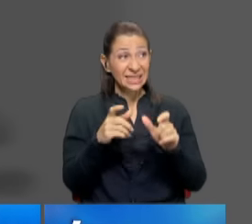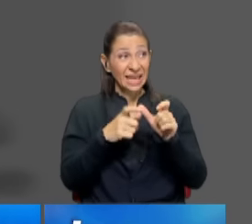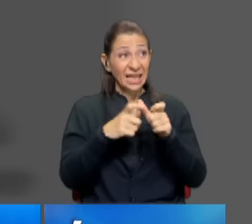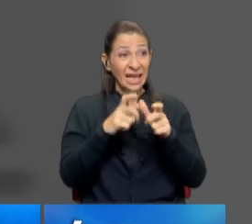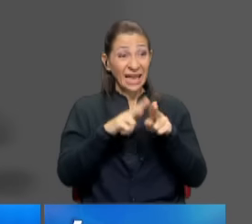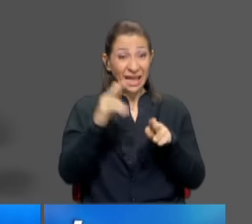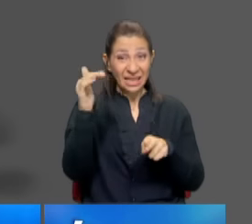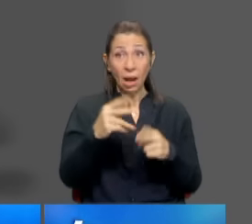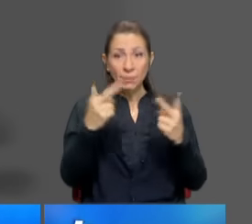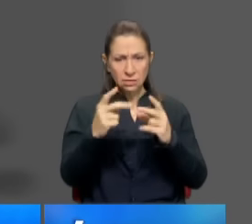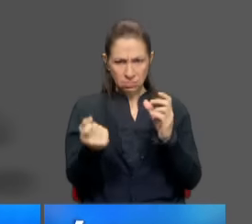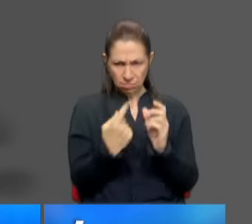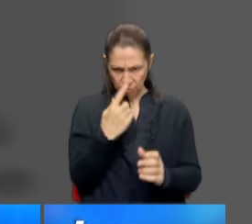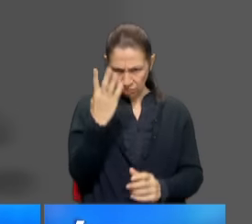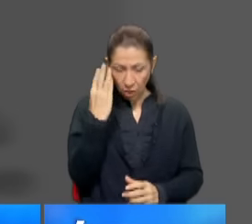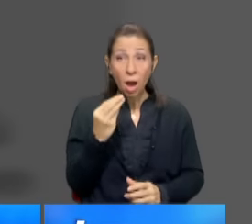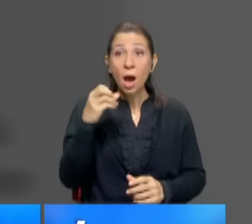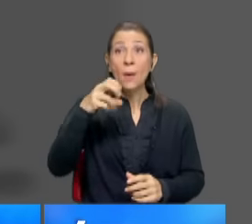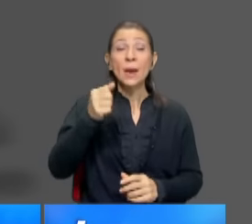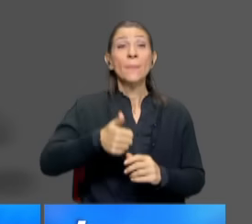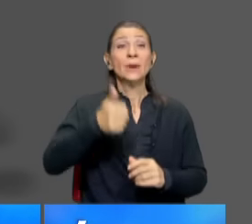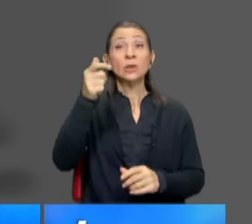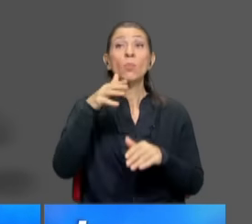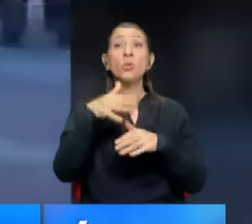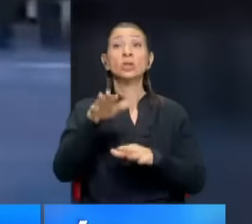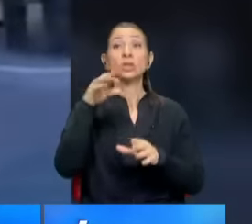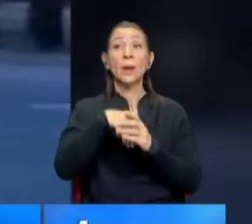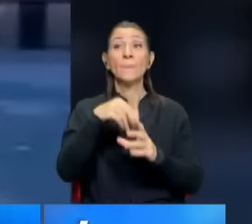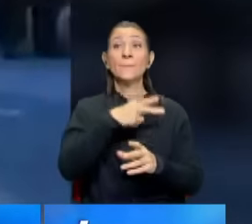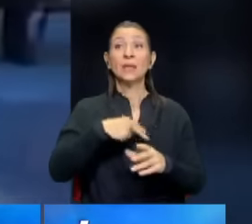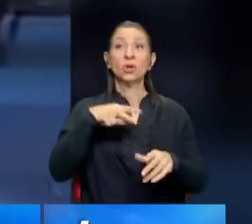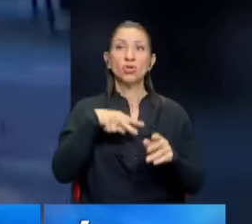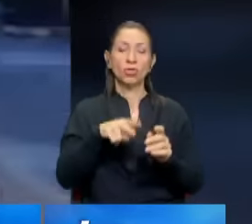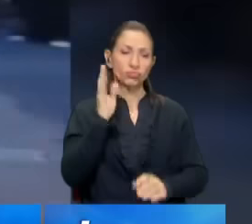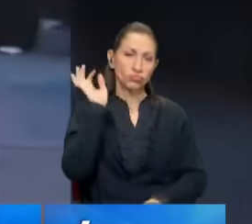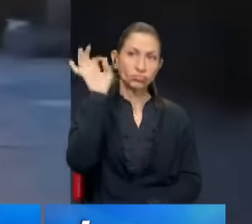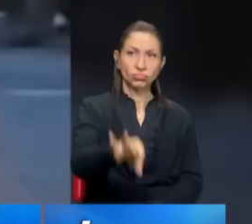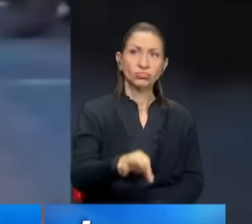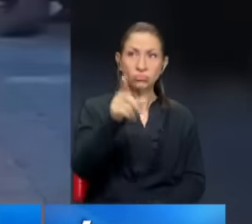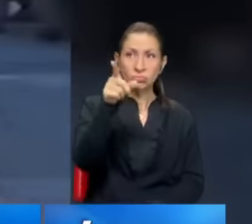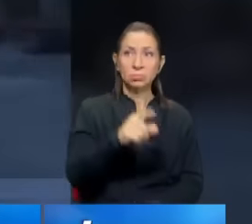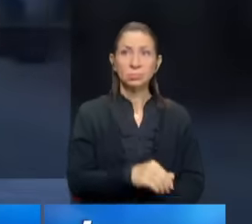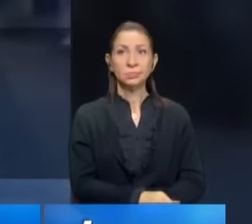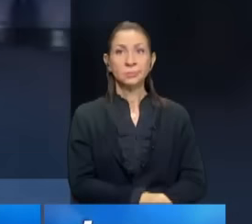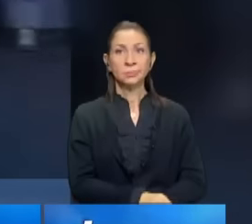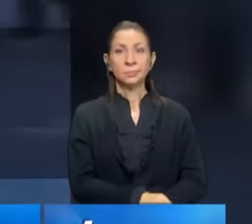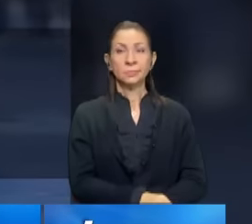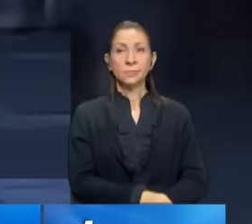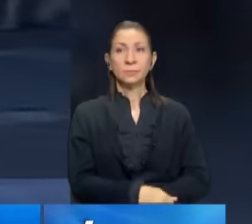SGK'dan gelen mesajla öğrendi. AK Partili Başkanı protesto için belediyenin yolunu tuttular.